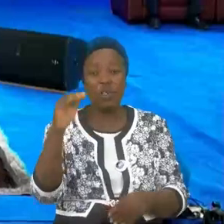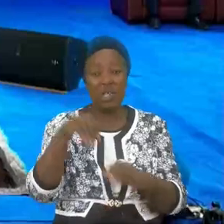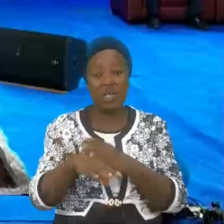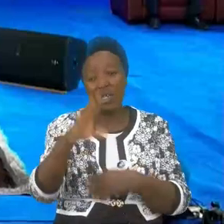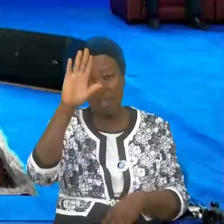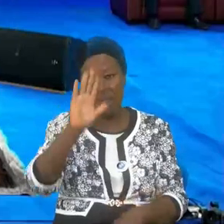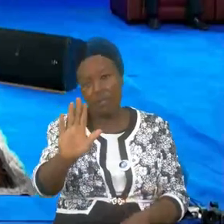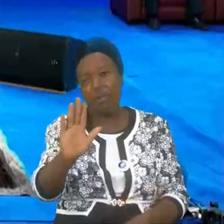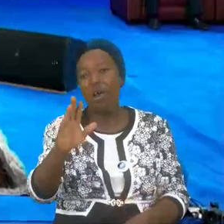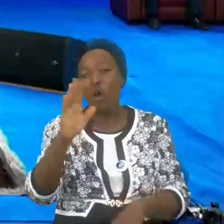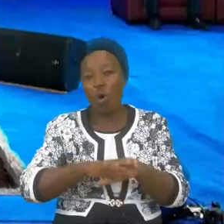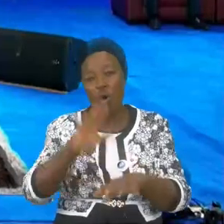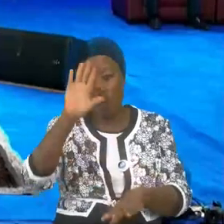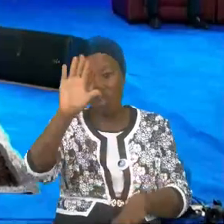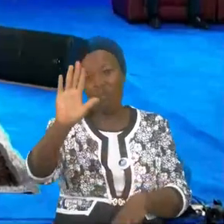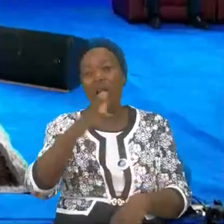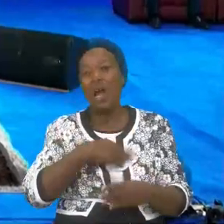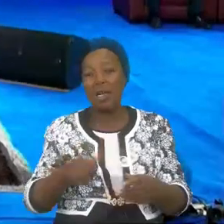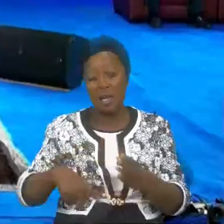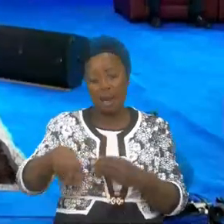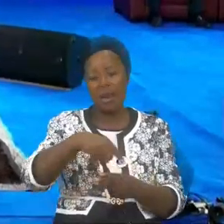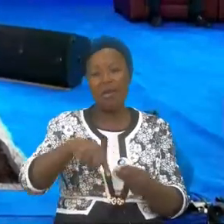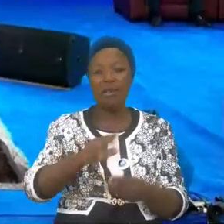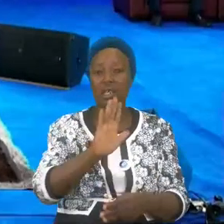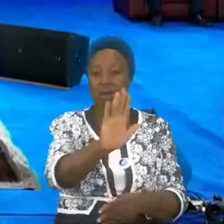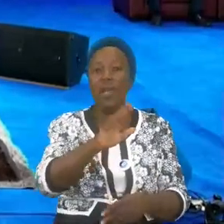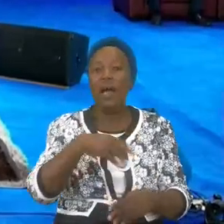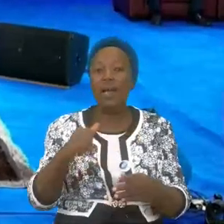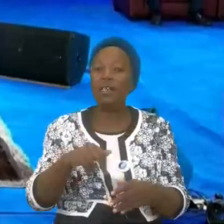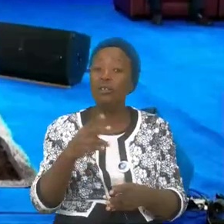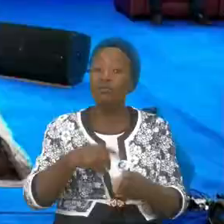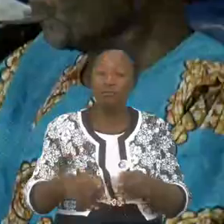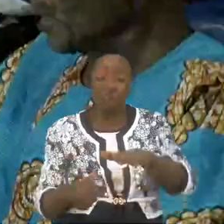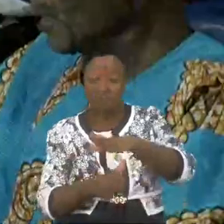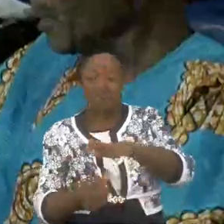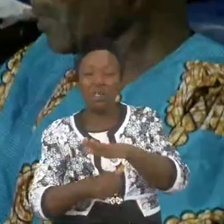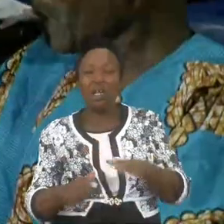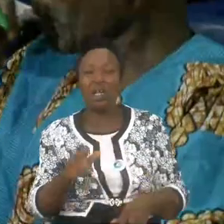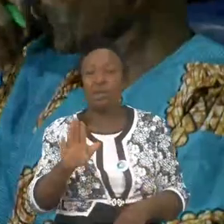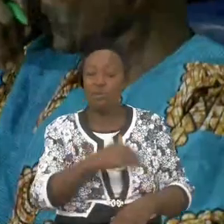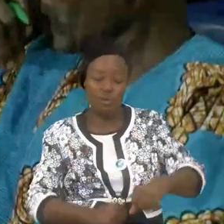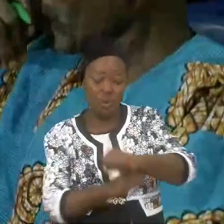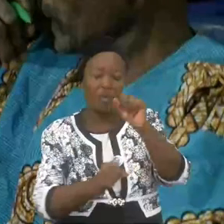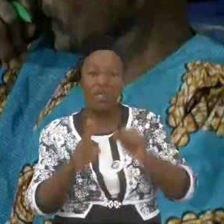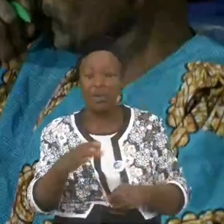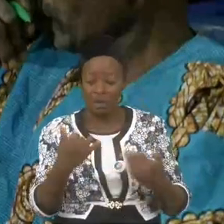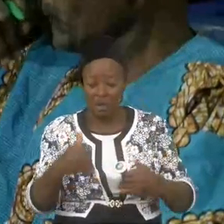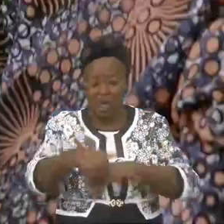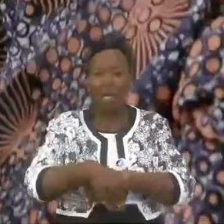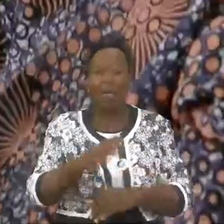qui a en lui, autour de lui, sous lui, ce soir,